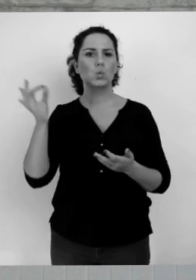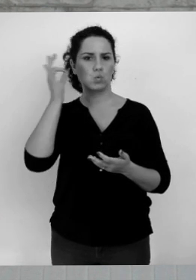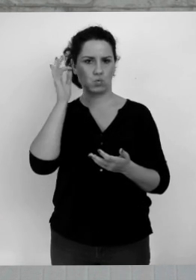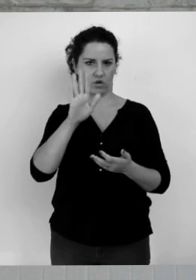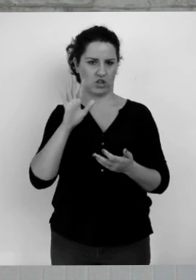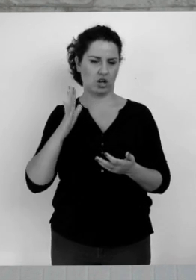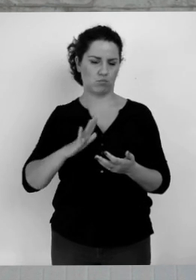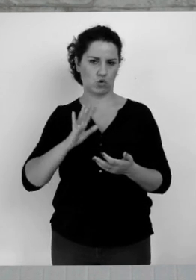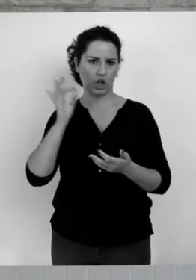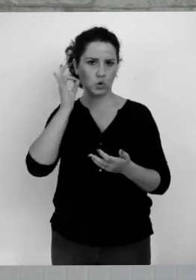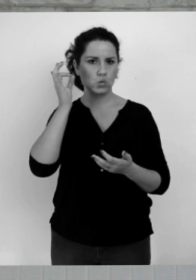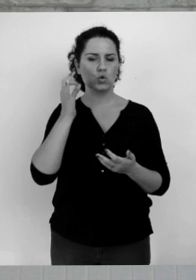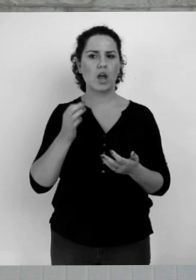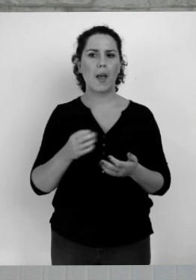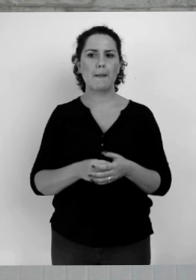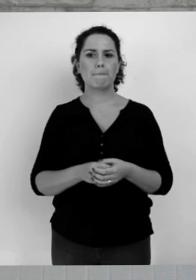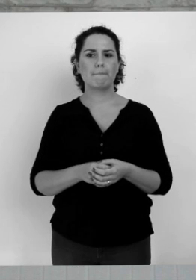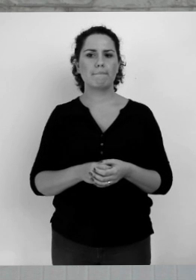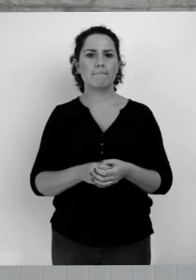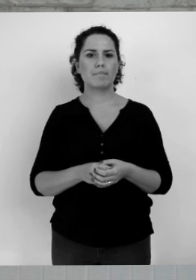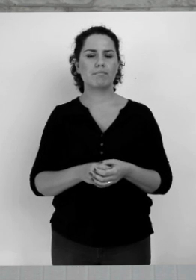čuć vaša mušterija, na primjer,